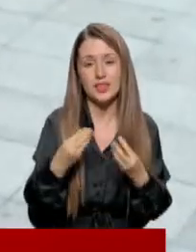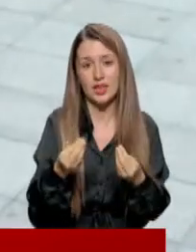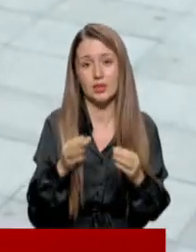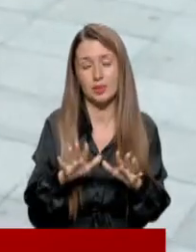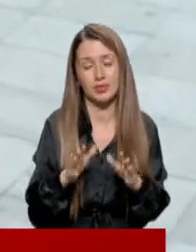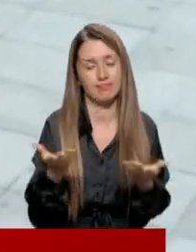ister.